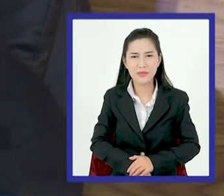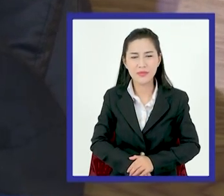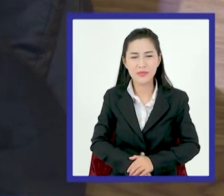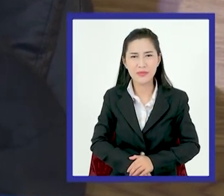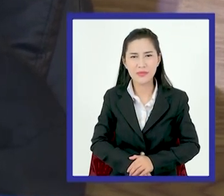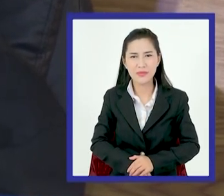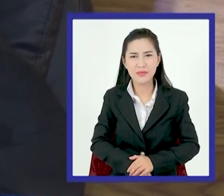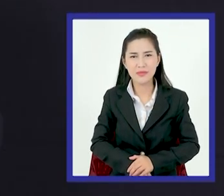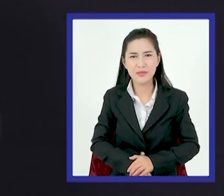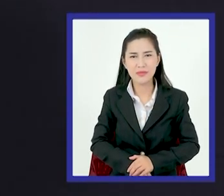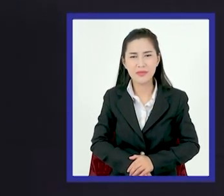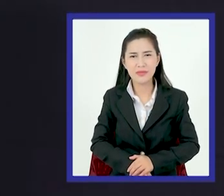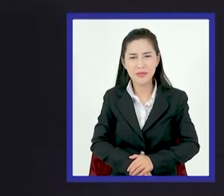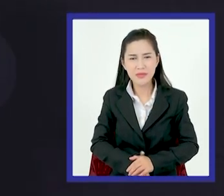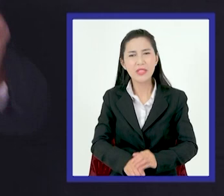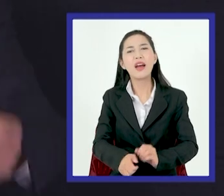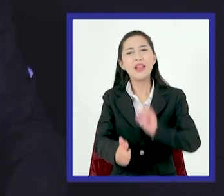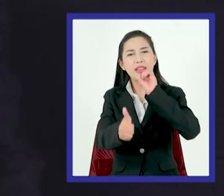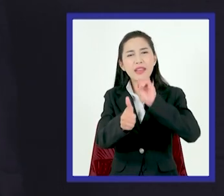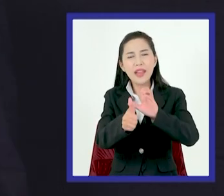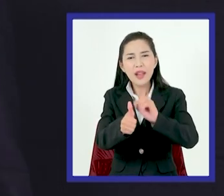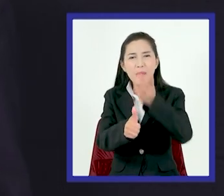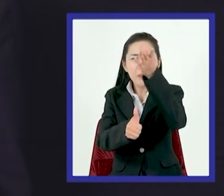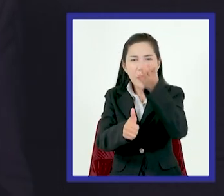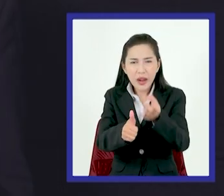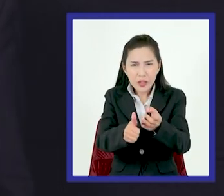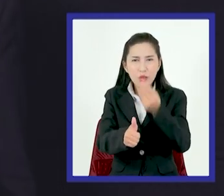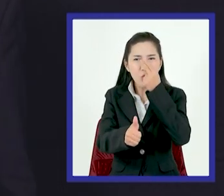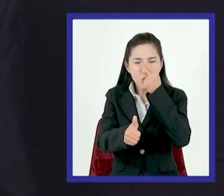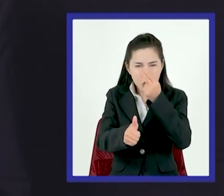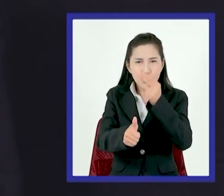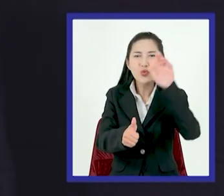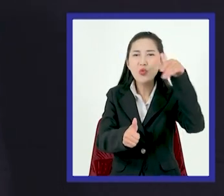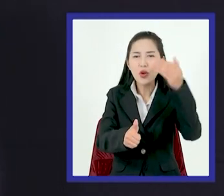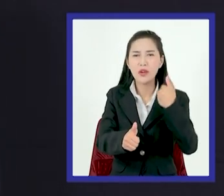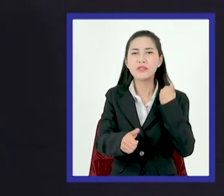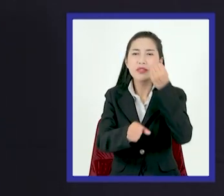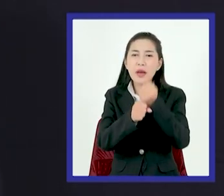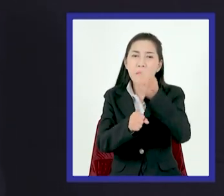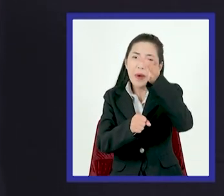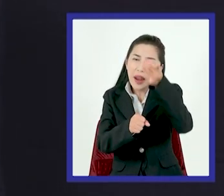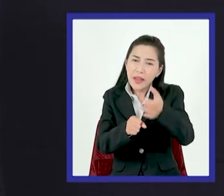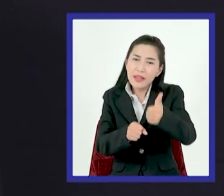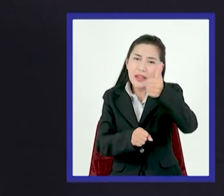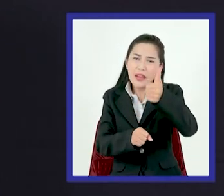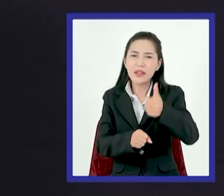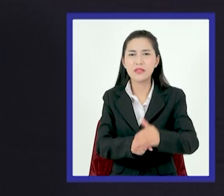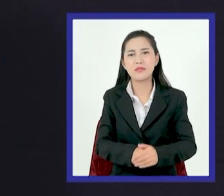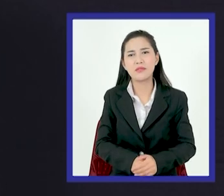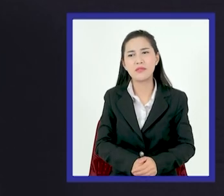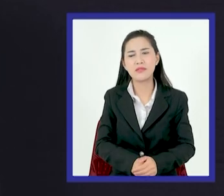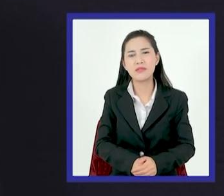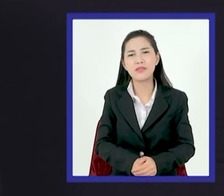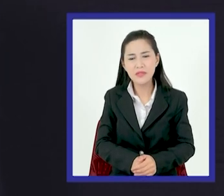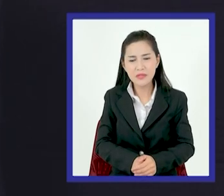เพราะฉะนั้นเนี่ยท่านเสนออะไรท่านดูคนของท่านก่อนนะเรามีปัญญาทำอะไรกันบ้างนะมารัฐมนตรีรัฐ